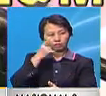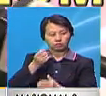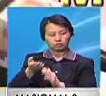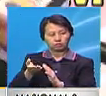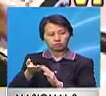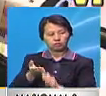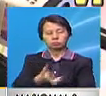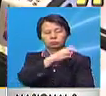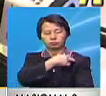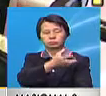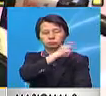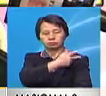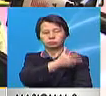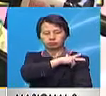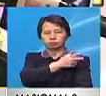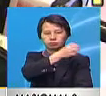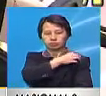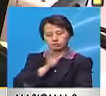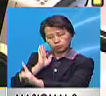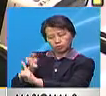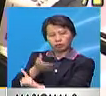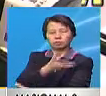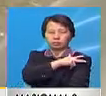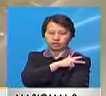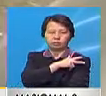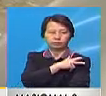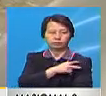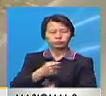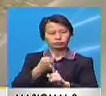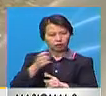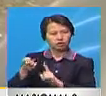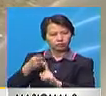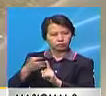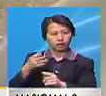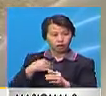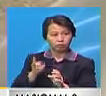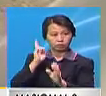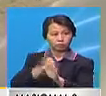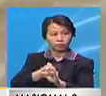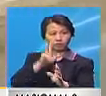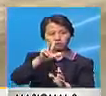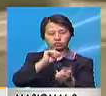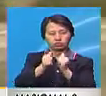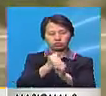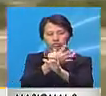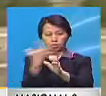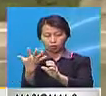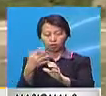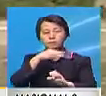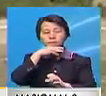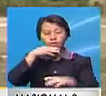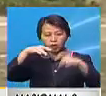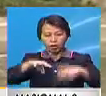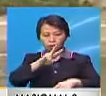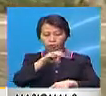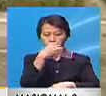ke pegawai nanti. So itu saya punya target lah. Anak kelahiran Pulau Pinang ini pernah menyertai dua sukan Commonwealth di Melbourne, Australia pada